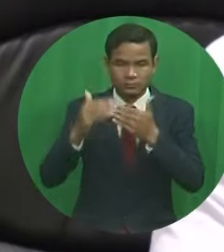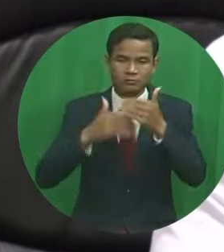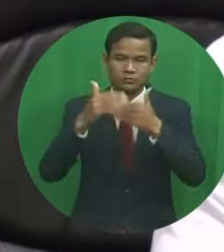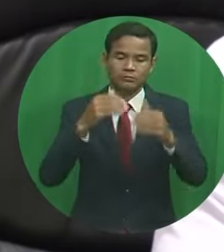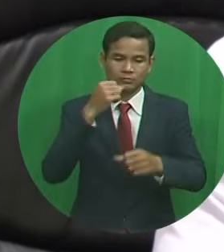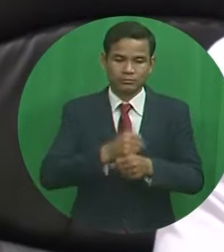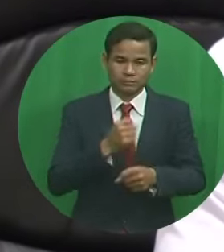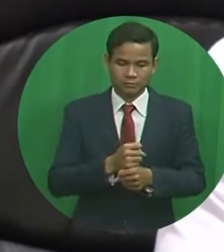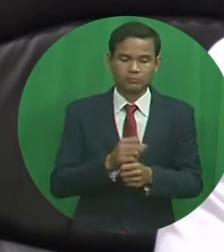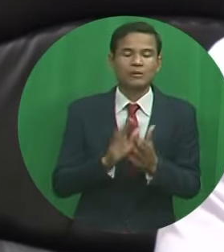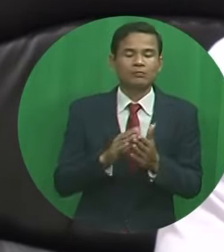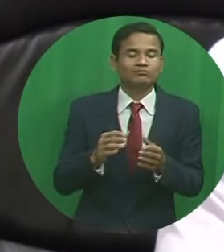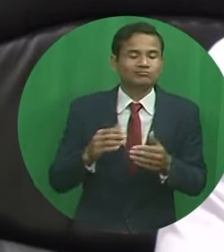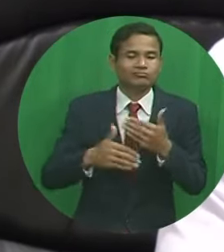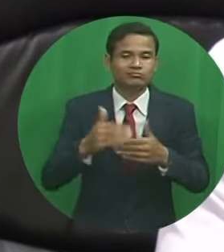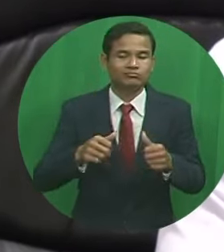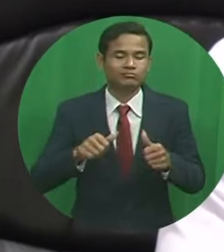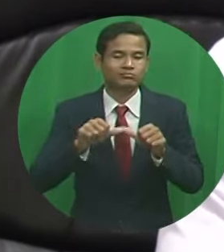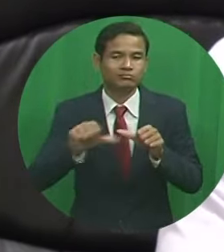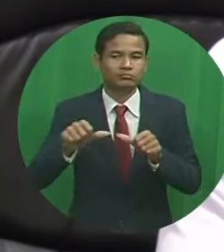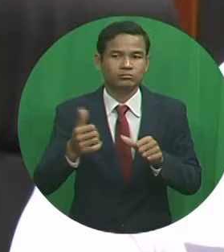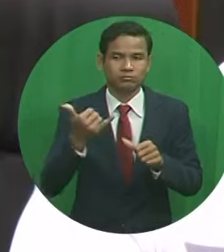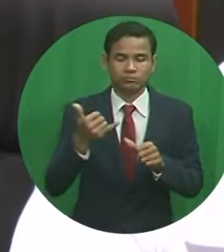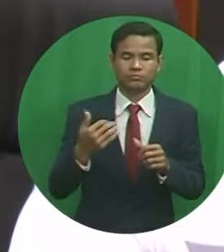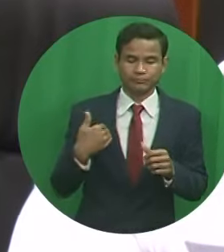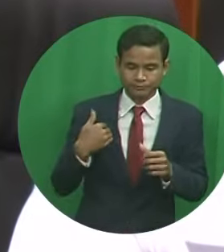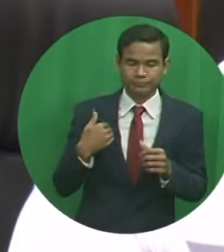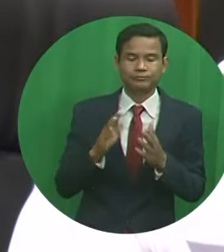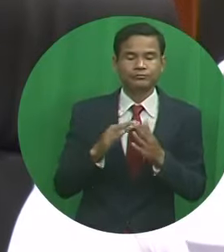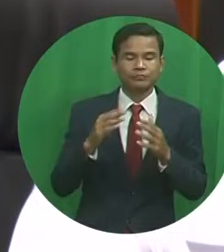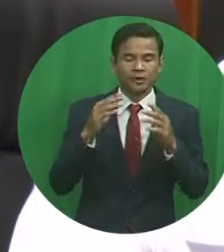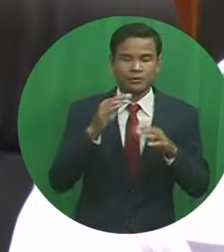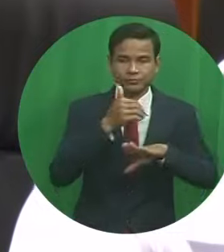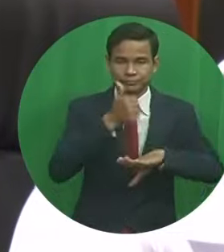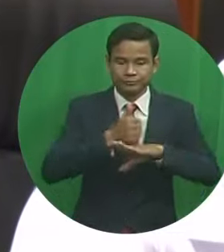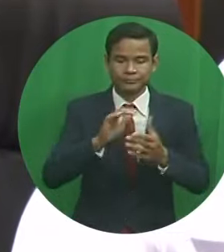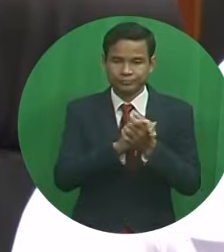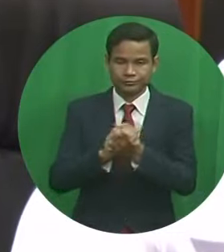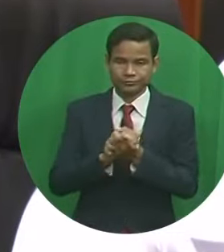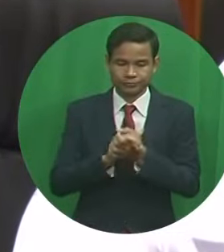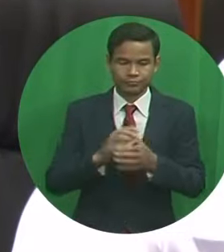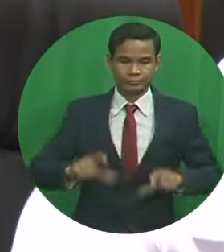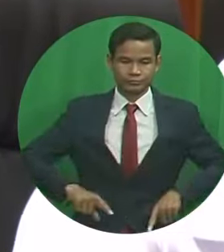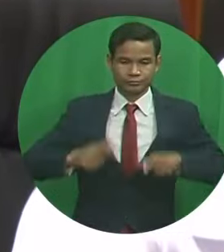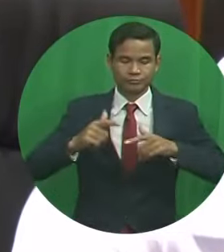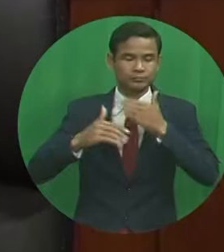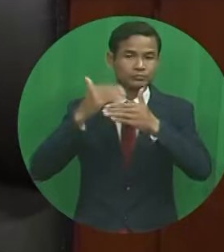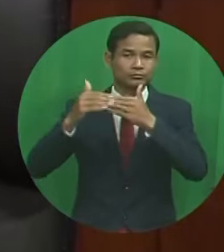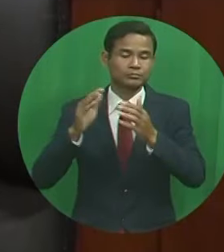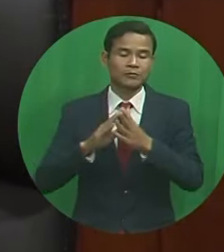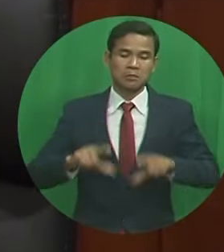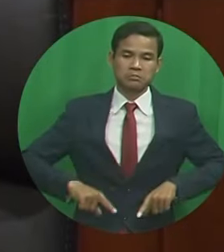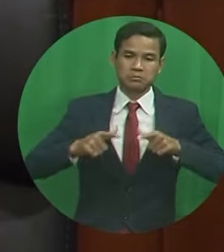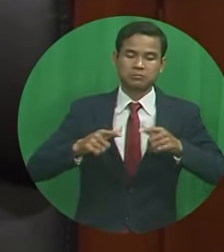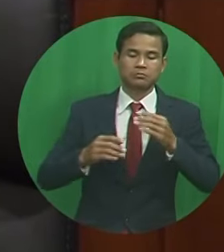ប្រព្រឹត្តទៅដោយរលូនលោកសុំម៉ាណែតបានជម្រាបជូនថាសមាគមកសិករដើម្បីអភិវឌ្ឍជីវភាពបានបង្កើតឡើ